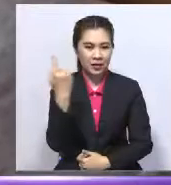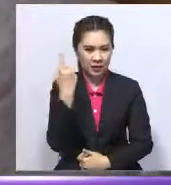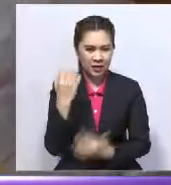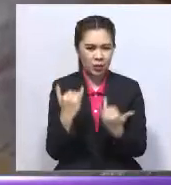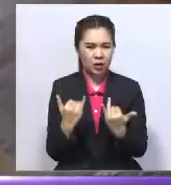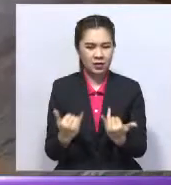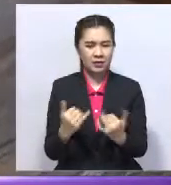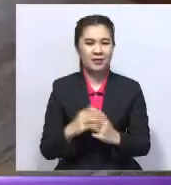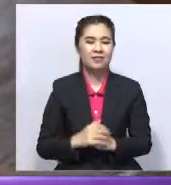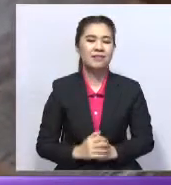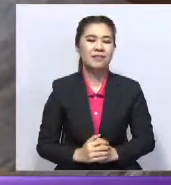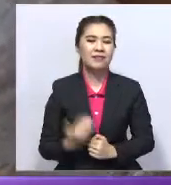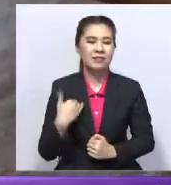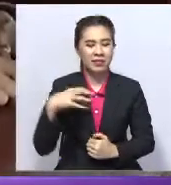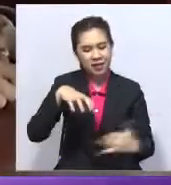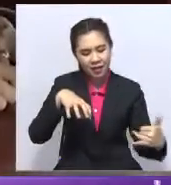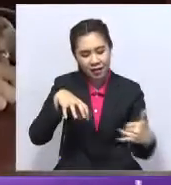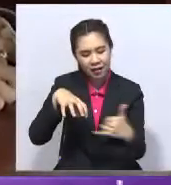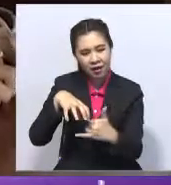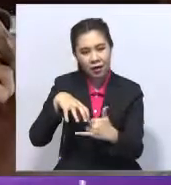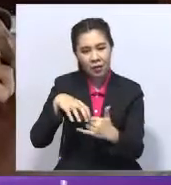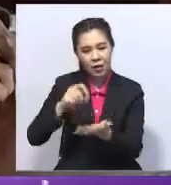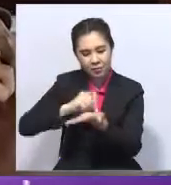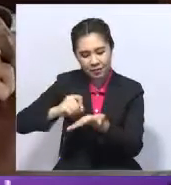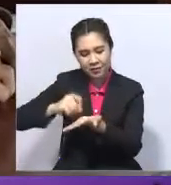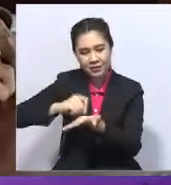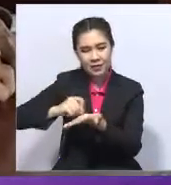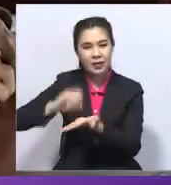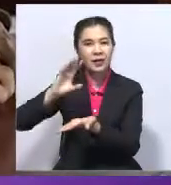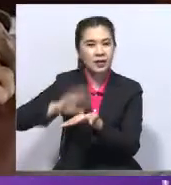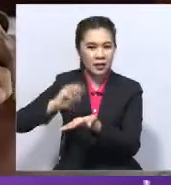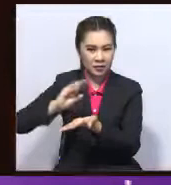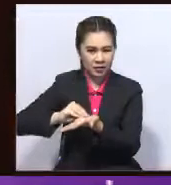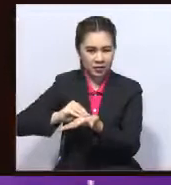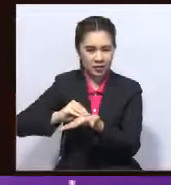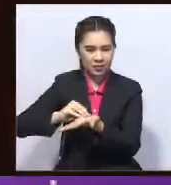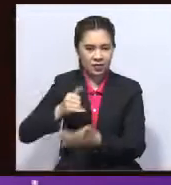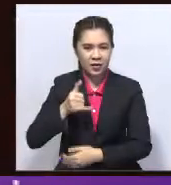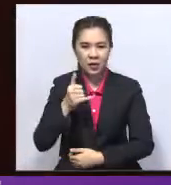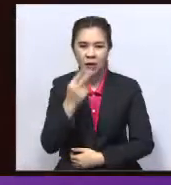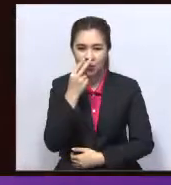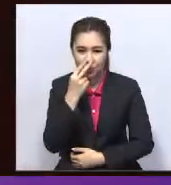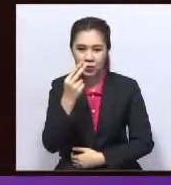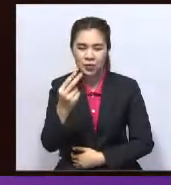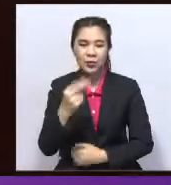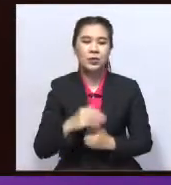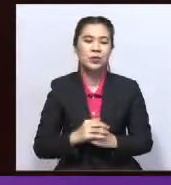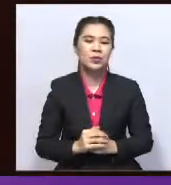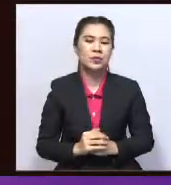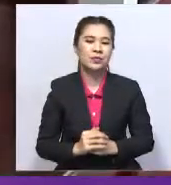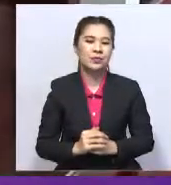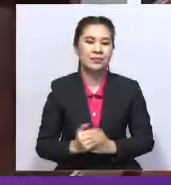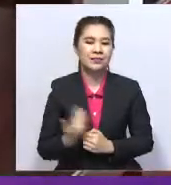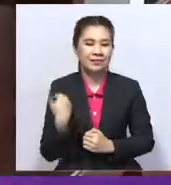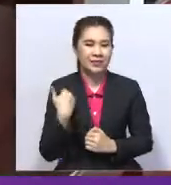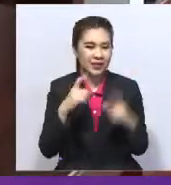ส่วนใหญ่นะครับก็จะแวะเวียนเข้ามาลงบันทึกประจำวันเข้าเที่ยวชมงานไว้เป็นที่ระลึกรวมทั้งถ่ายภ